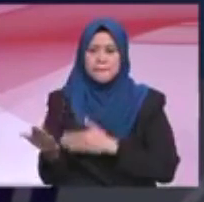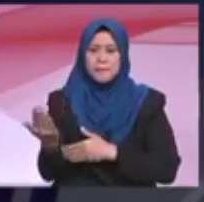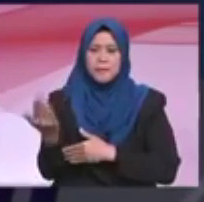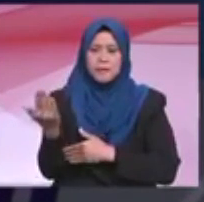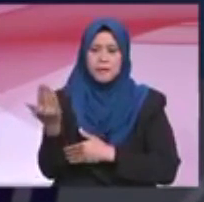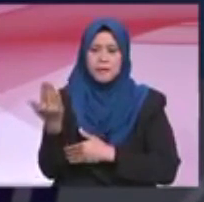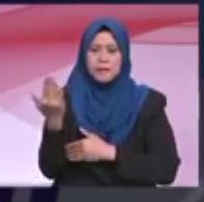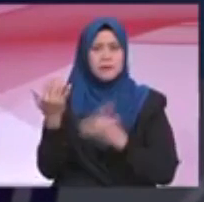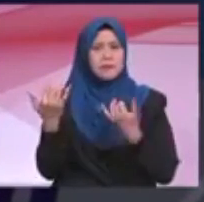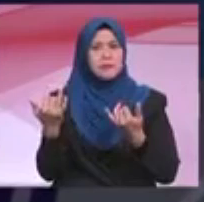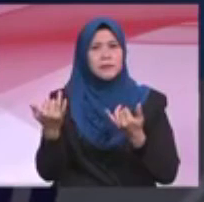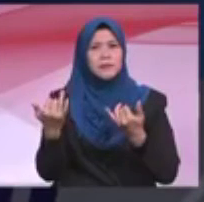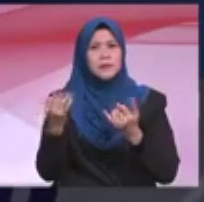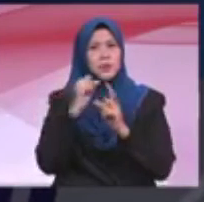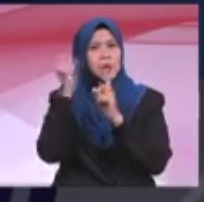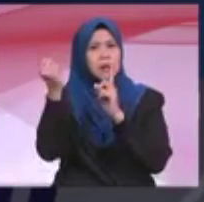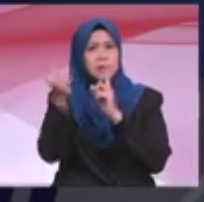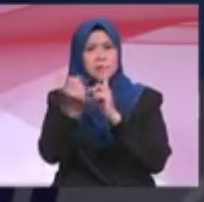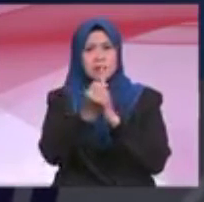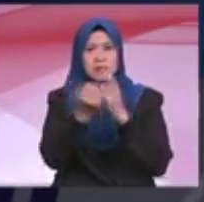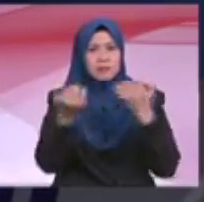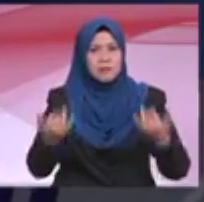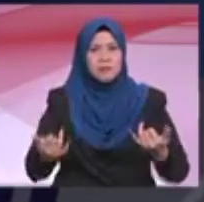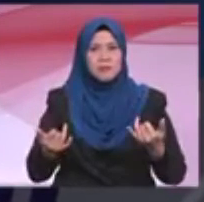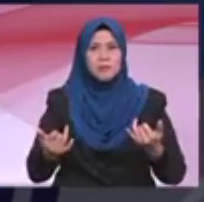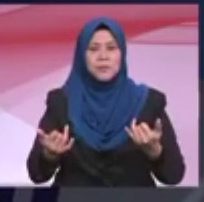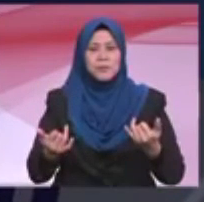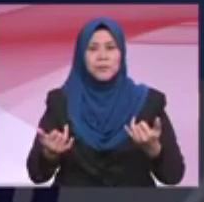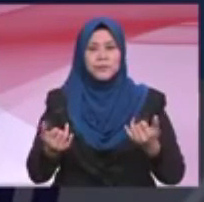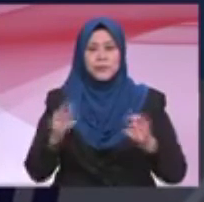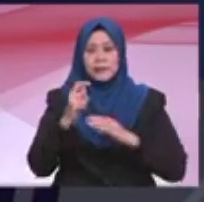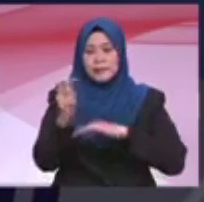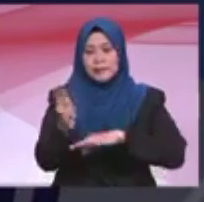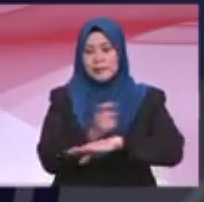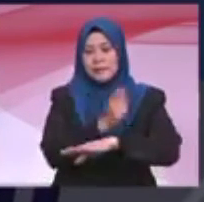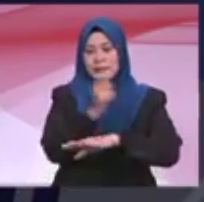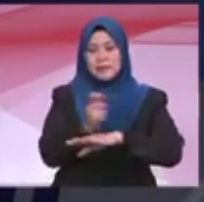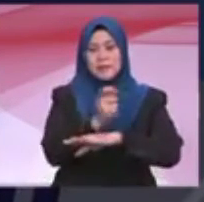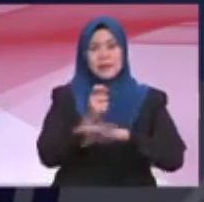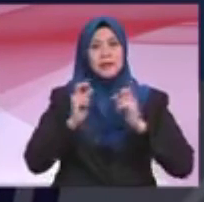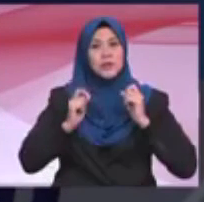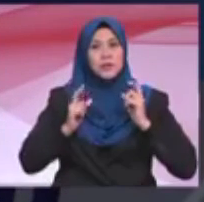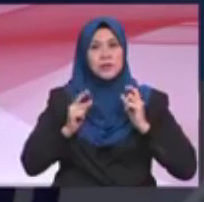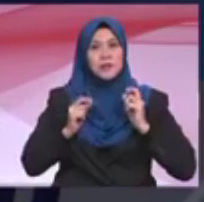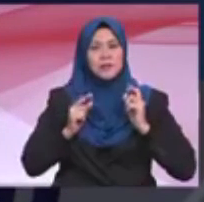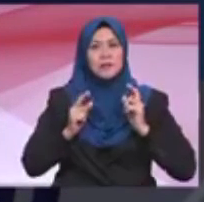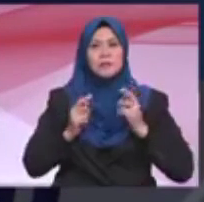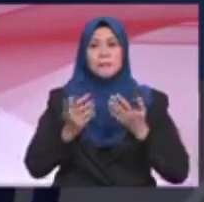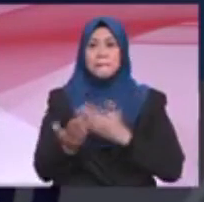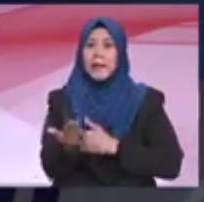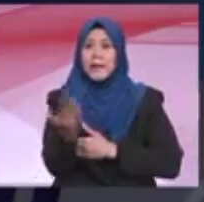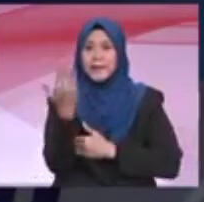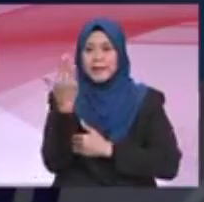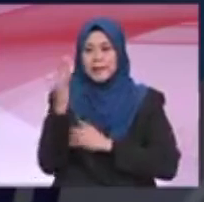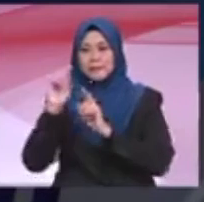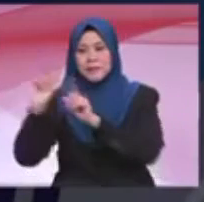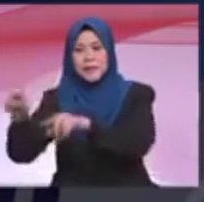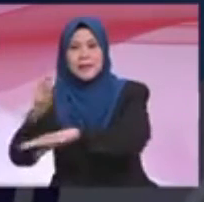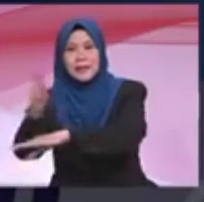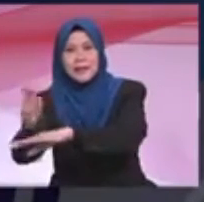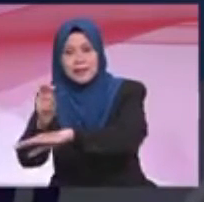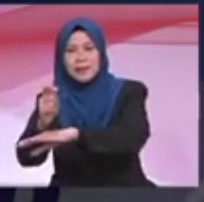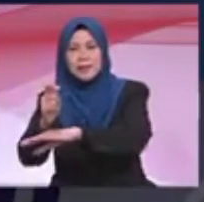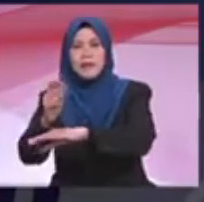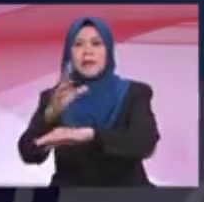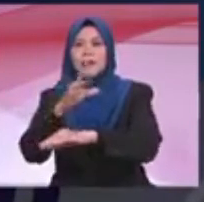pagi, situasinya begini Menteri, untuk tadika swasta ada yang pagi anaknya pergi ke tadika, lepas tu tengah hari sambung ke nursery